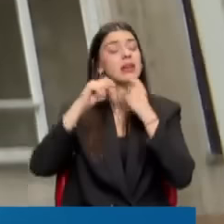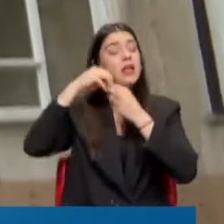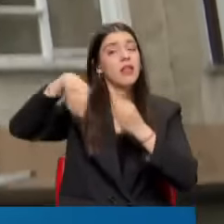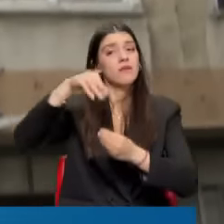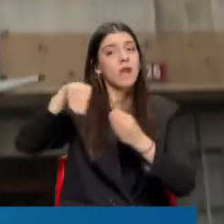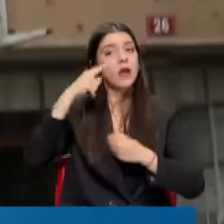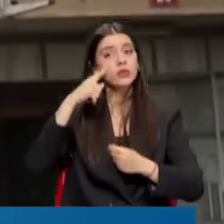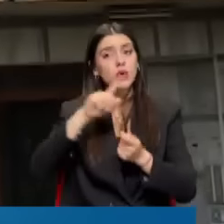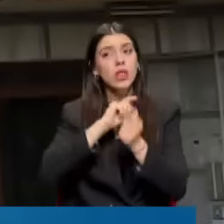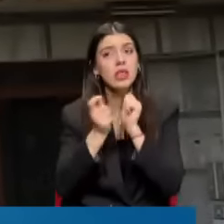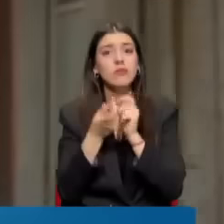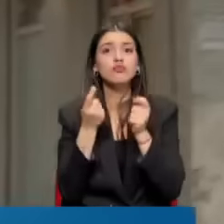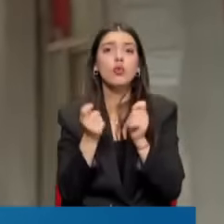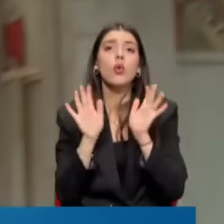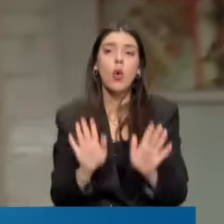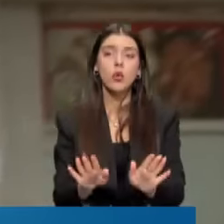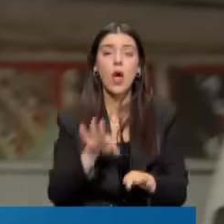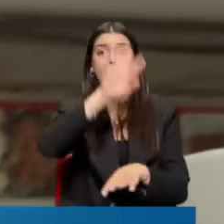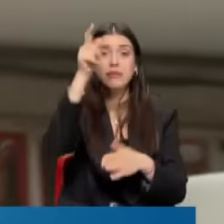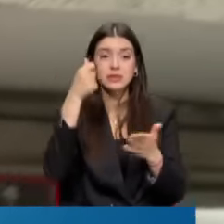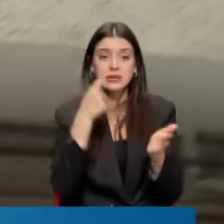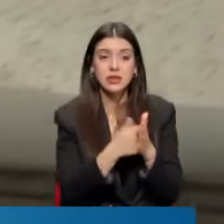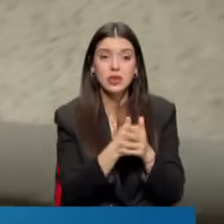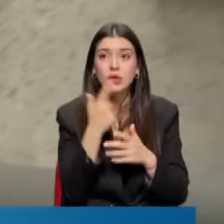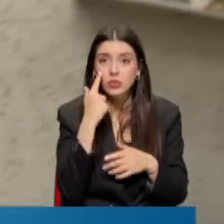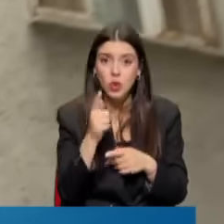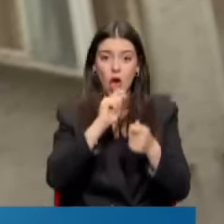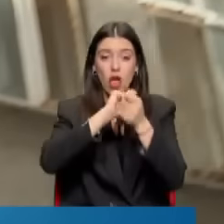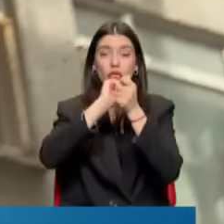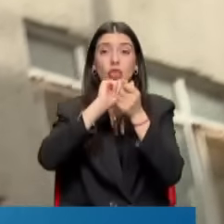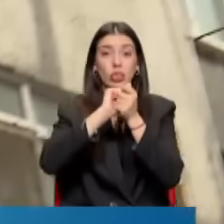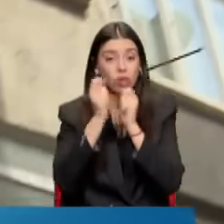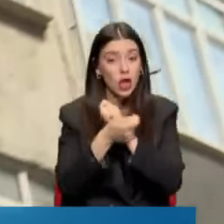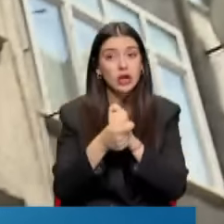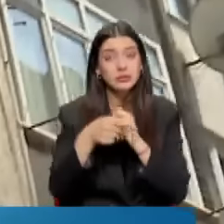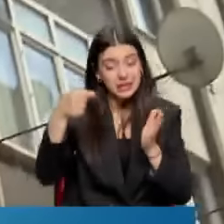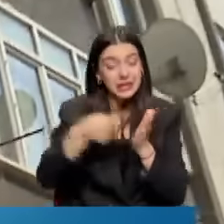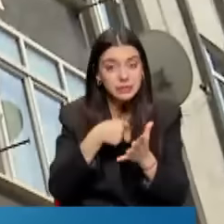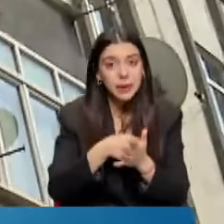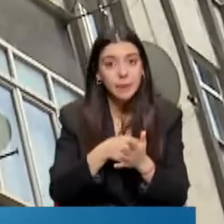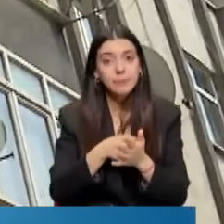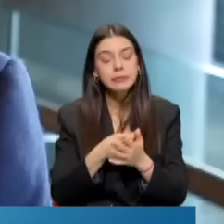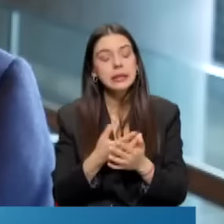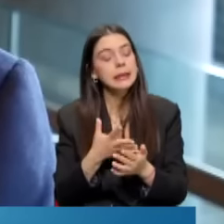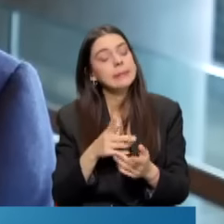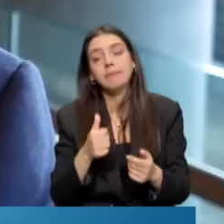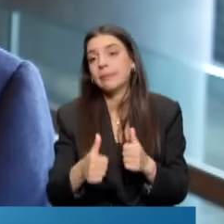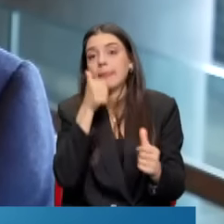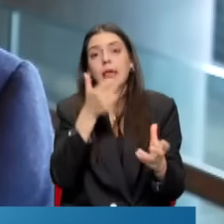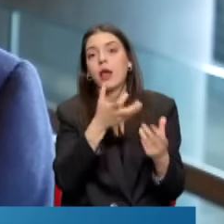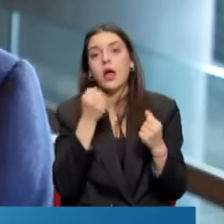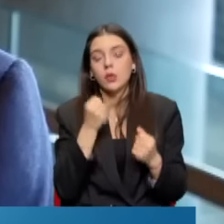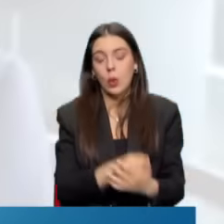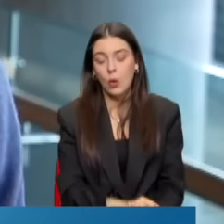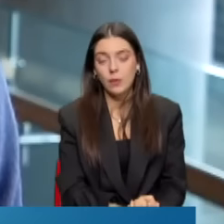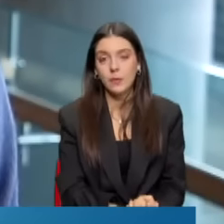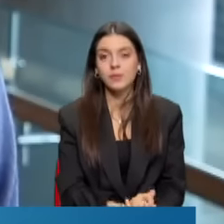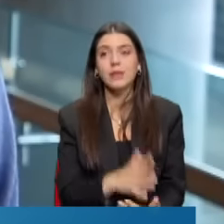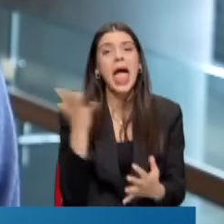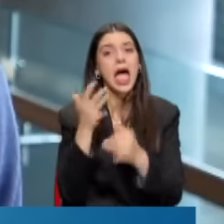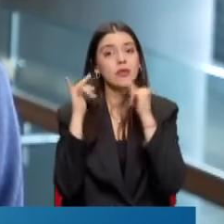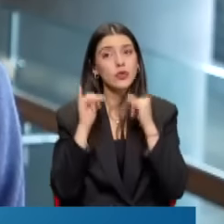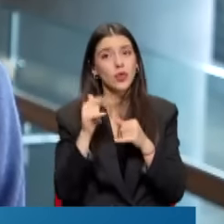dönüşüme engel oluyor maliyete gören dönüşüm için attığı imzayı geri çekiyor canından vazgeçiyor en kötü durumda bile